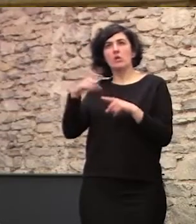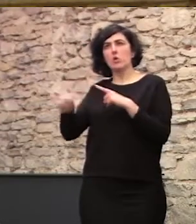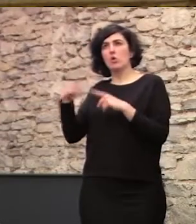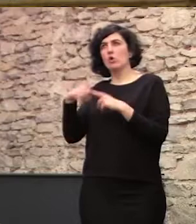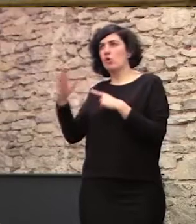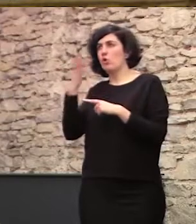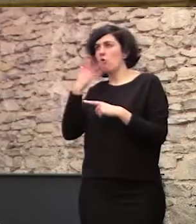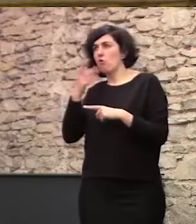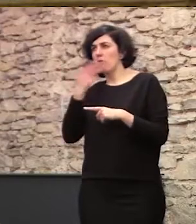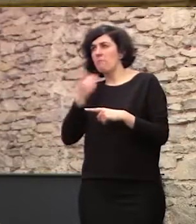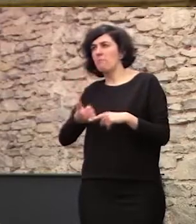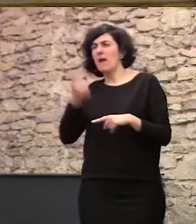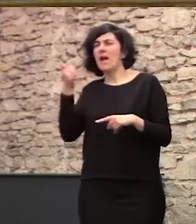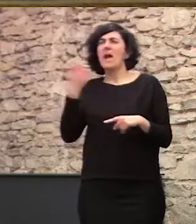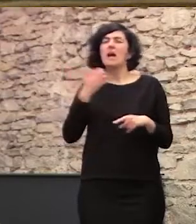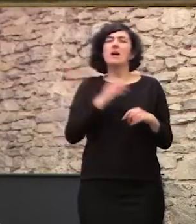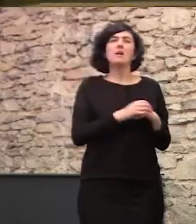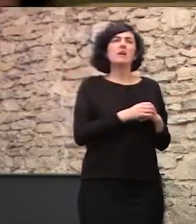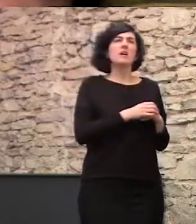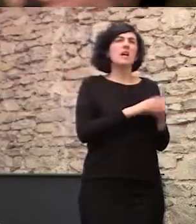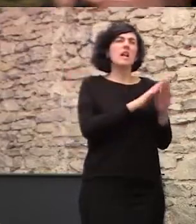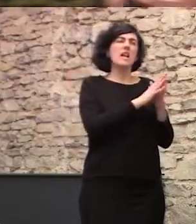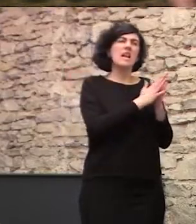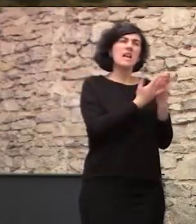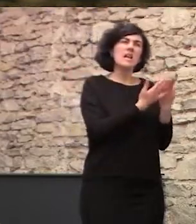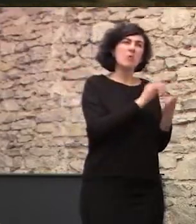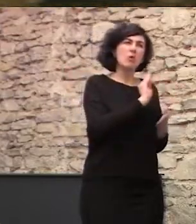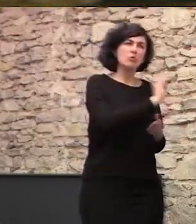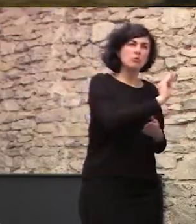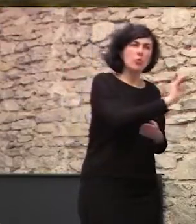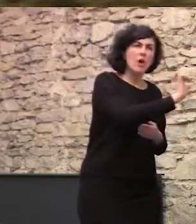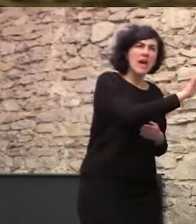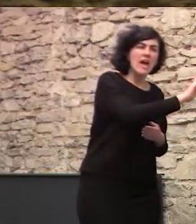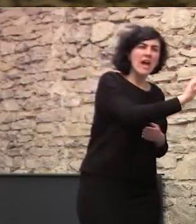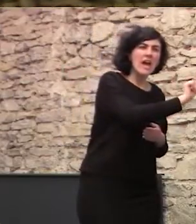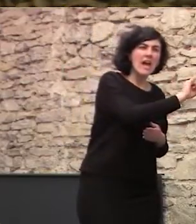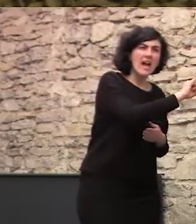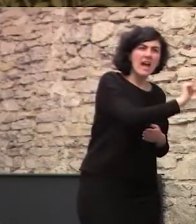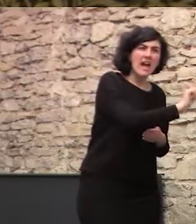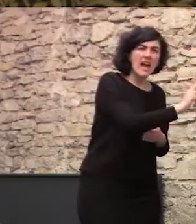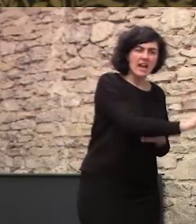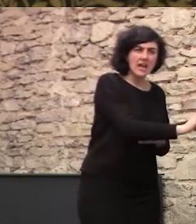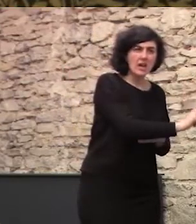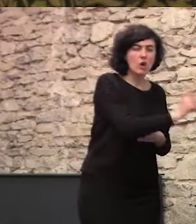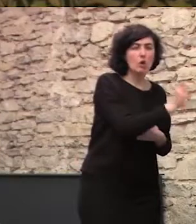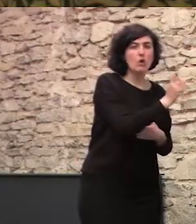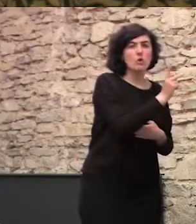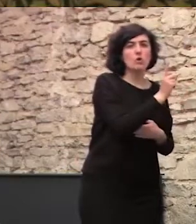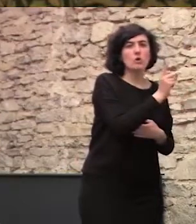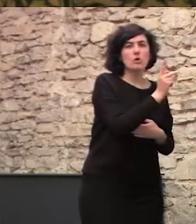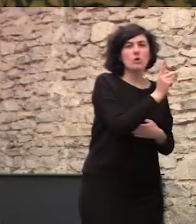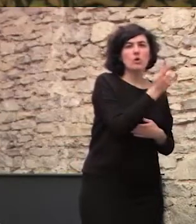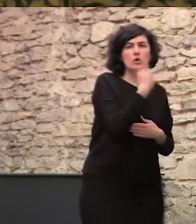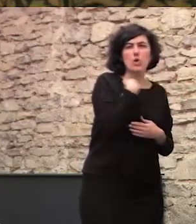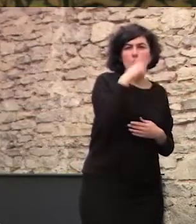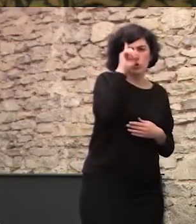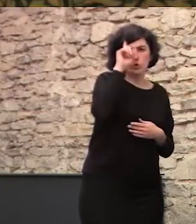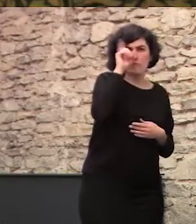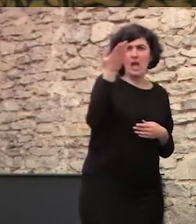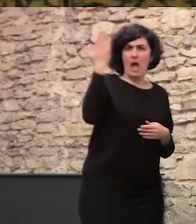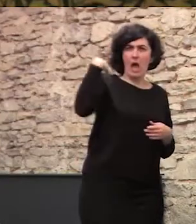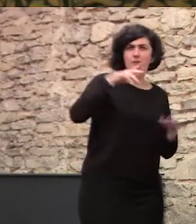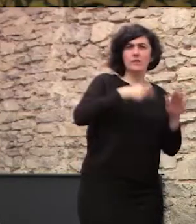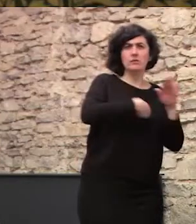Neri, por ejemplo, bai. Zure erraiak, ez dakit zergatik, igual ez nekien, ia esan Gasteizen bizi zinanik, baina